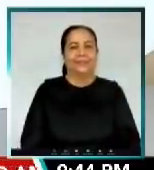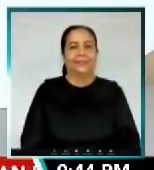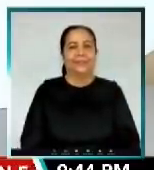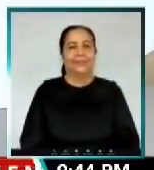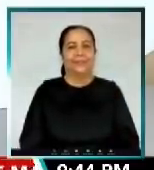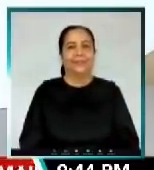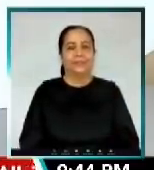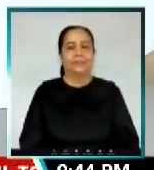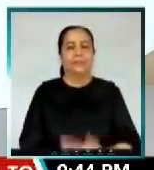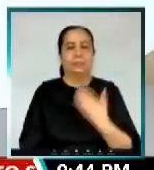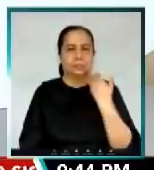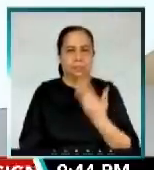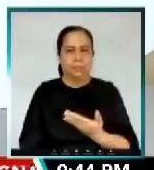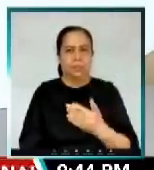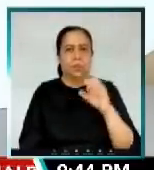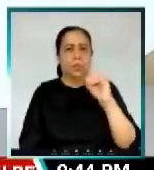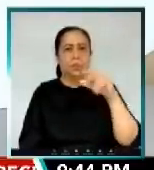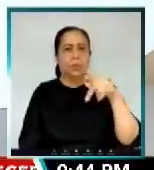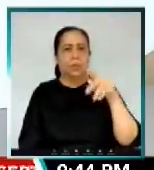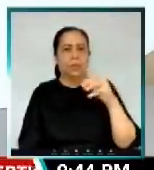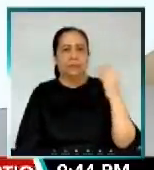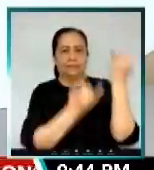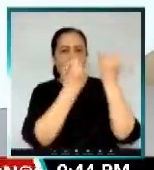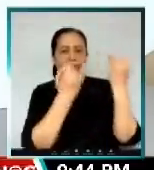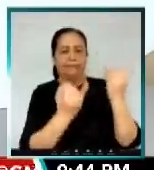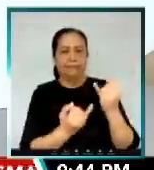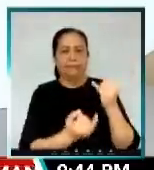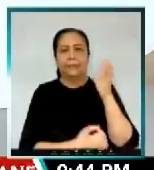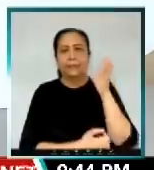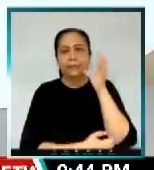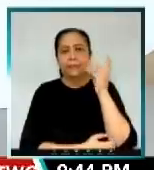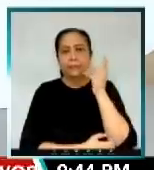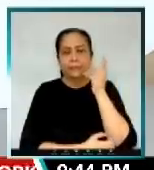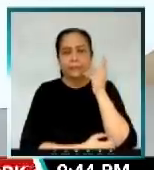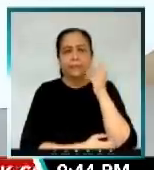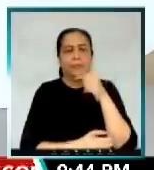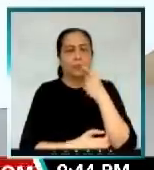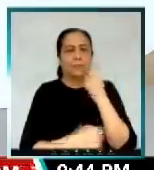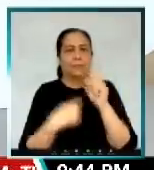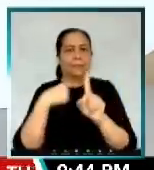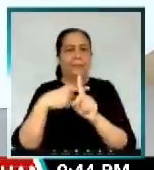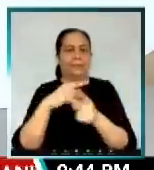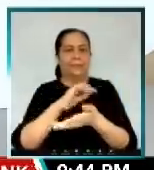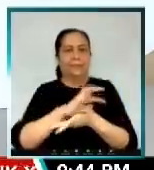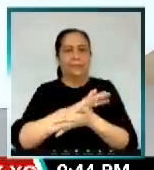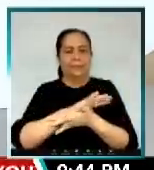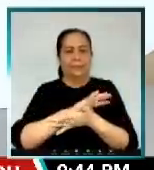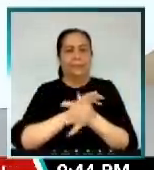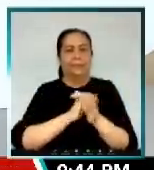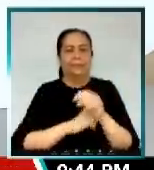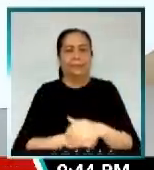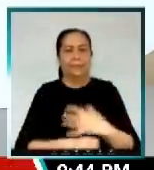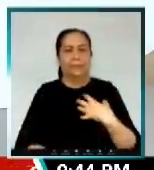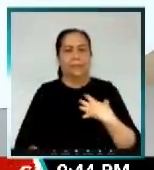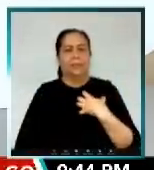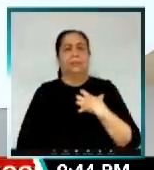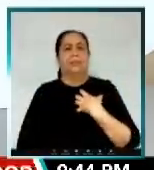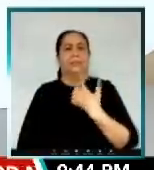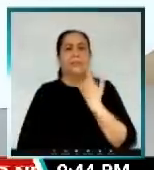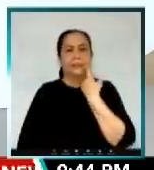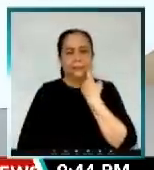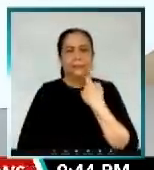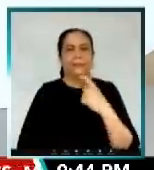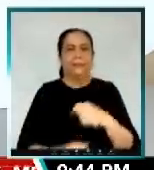Pumanaw na ang OPM icon na si Claire De La Fuente na nagpositibo sa COVID-19, na cardiac arrest siya.